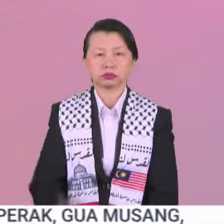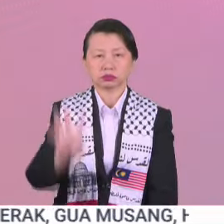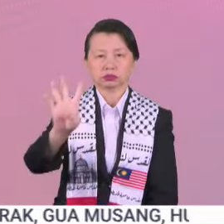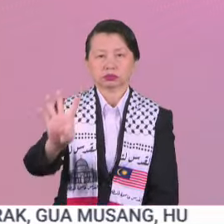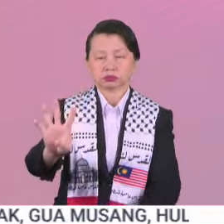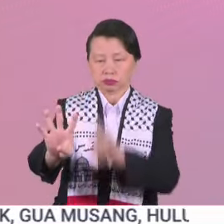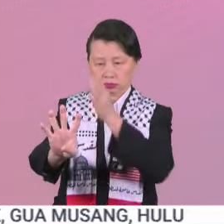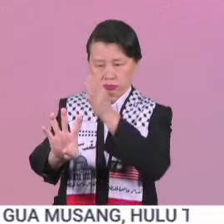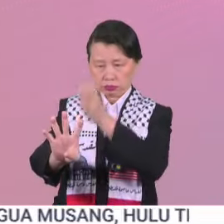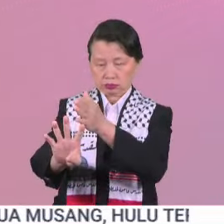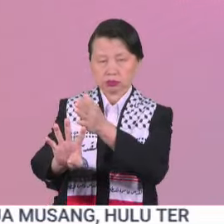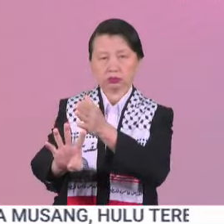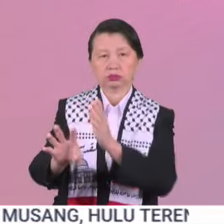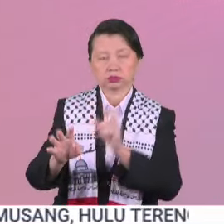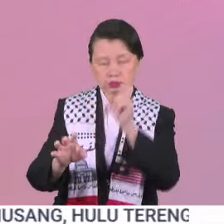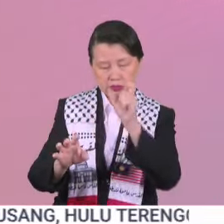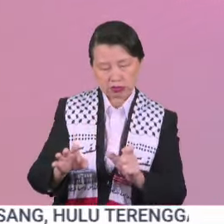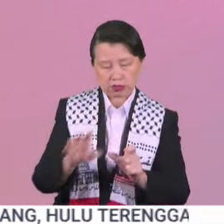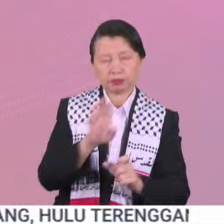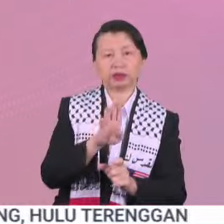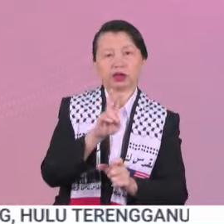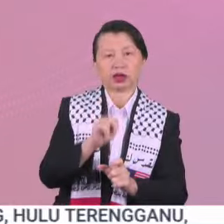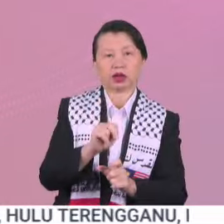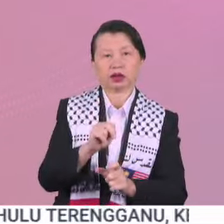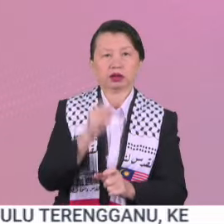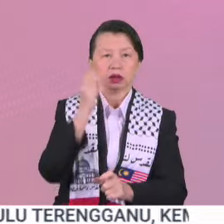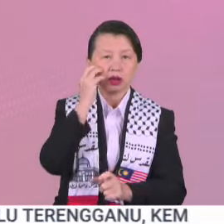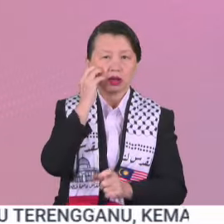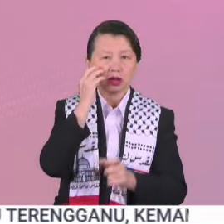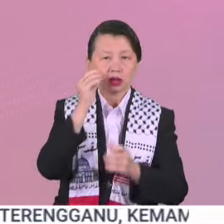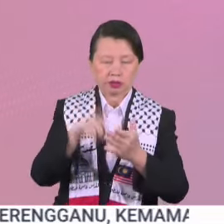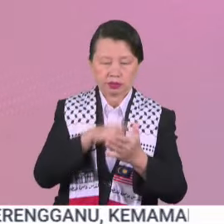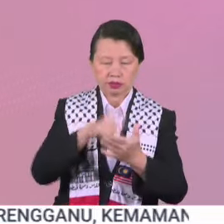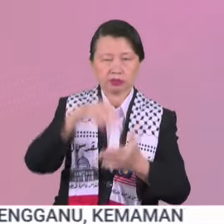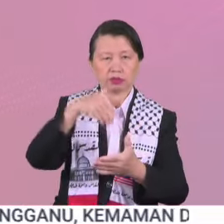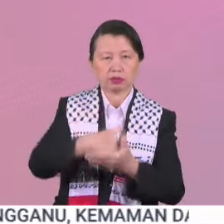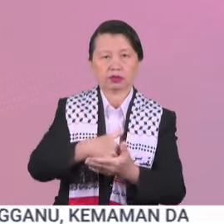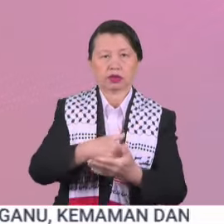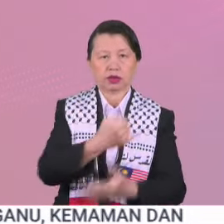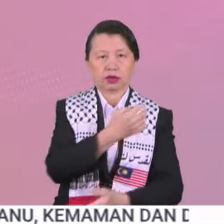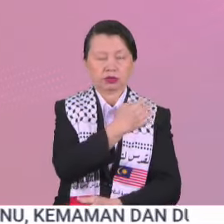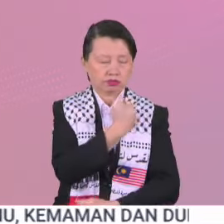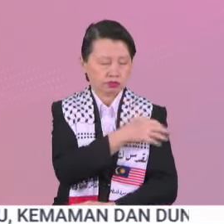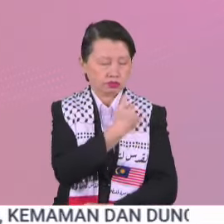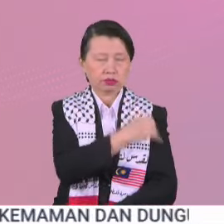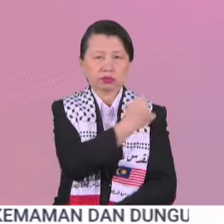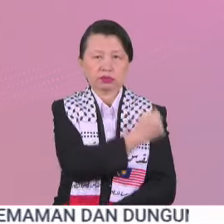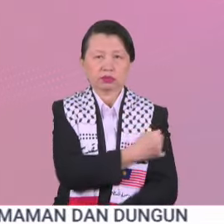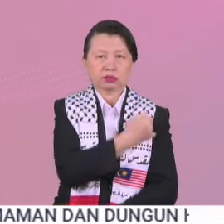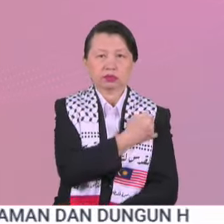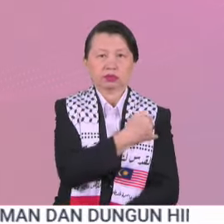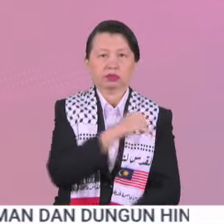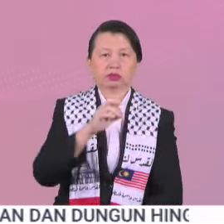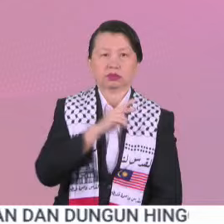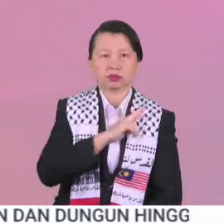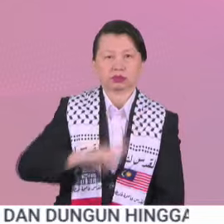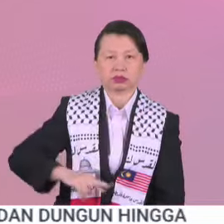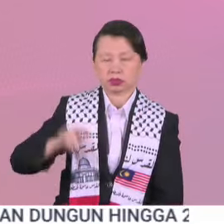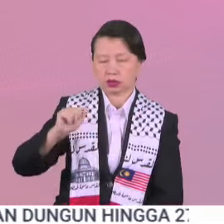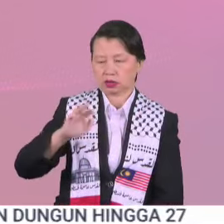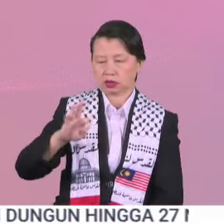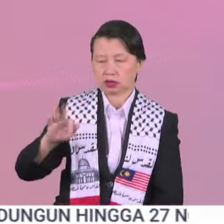empat fokus jadi keutamaan calon BN prk kemaman jeneral Besara Tan Sri Raja Mohamad Afandi Raja Mohamad Nor bagi